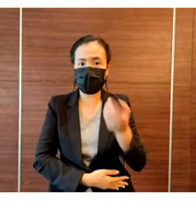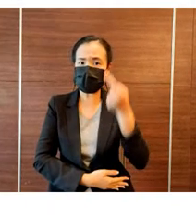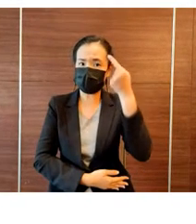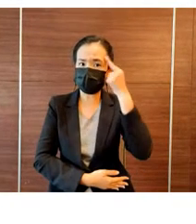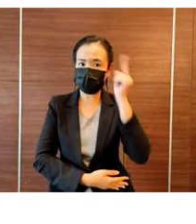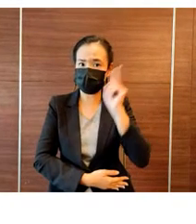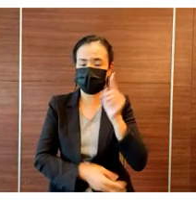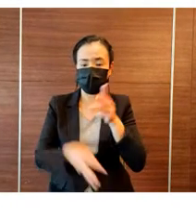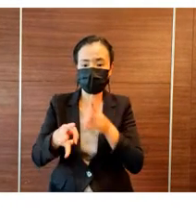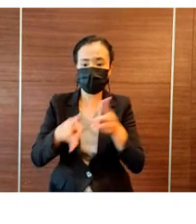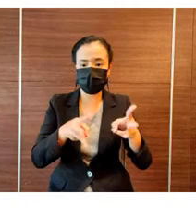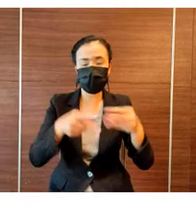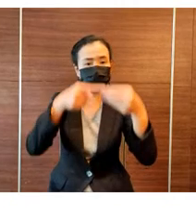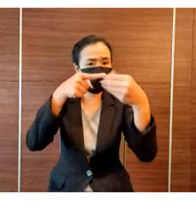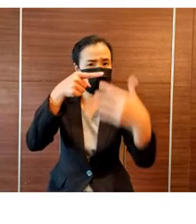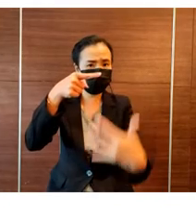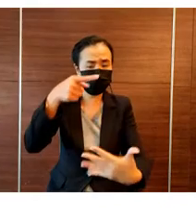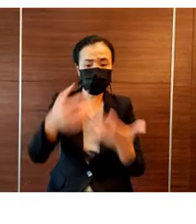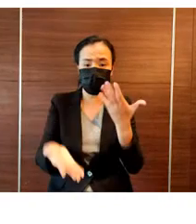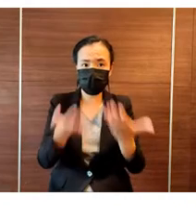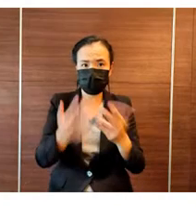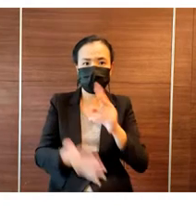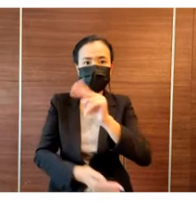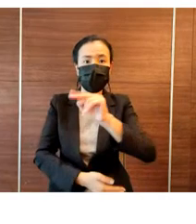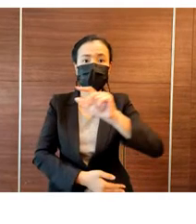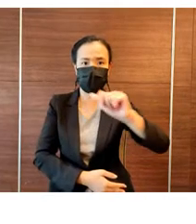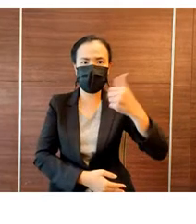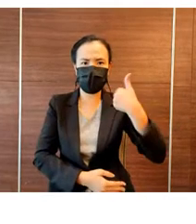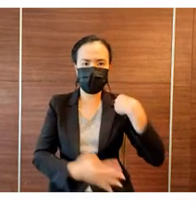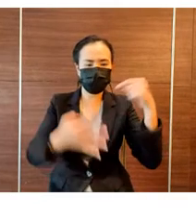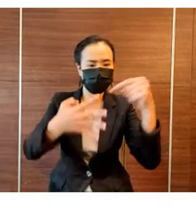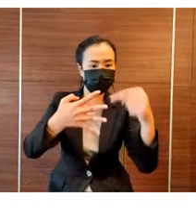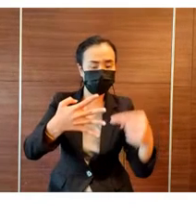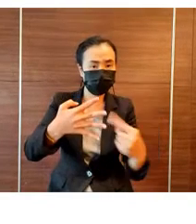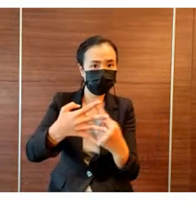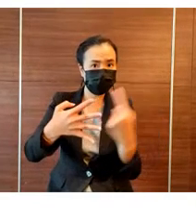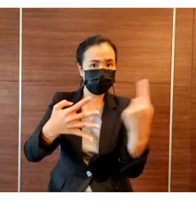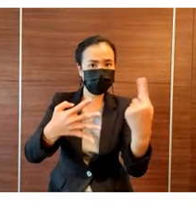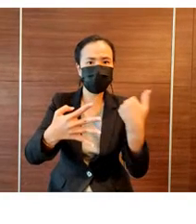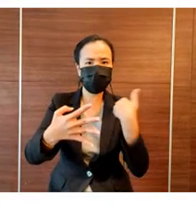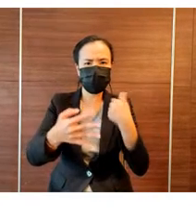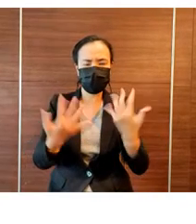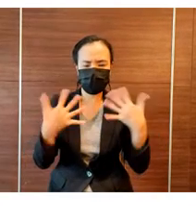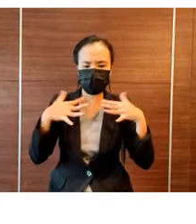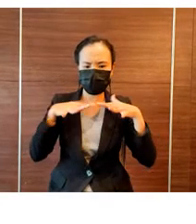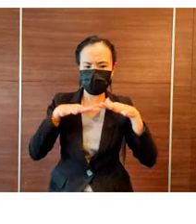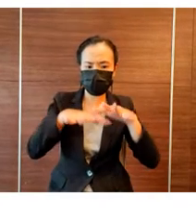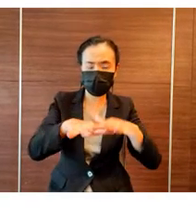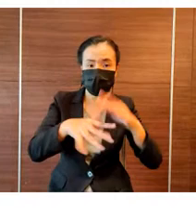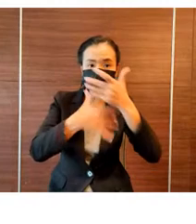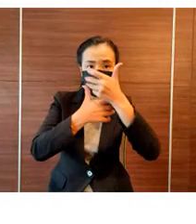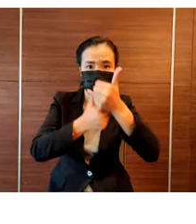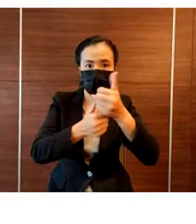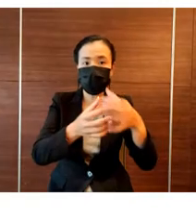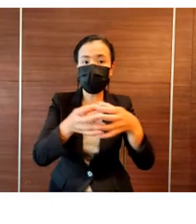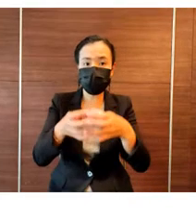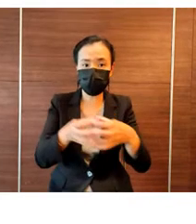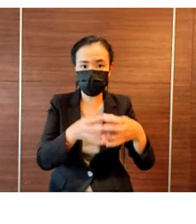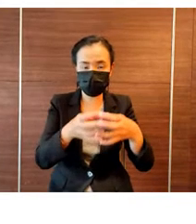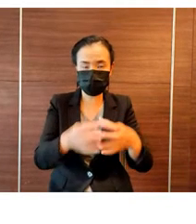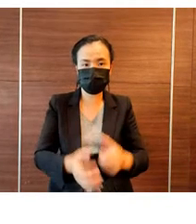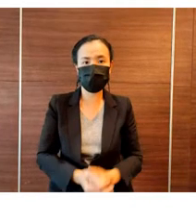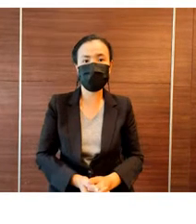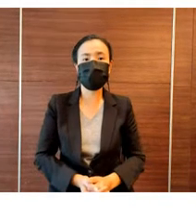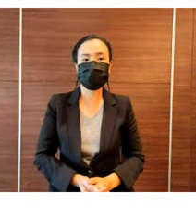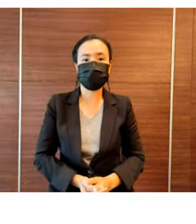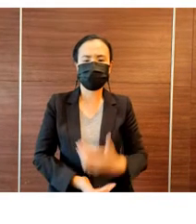าแนวทางมันมีหลากหลายเนาะ NA เป็นอย่างหนึ่งนะคะแล้วก็สิ่งที่ทำให้ดึงดูดให้คนมาเข้ากลุ่มแล้วก็